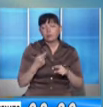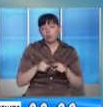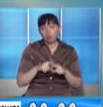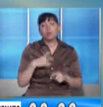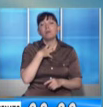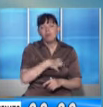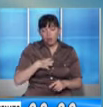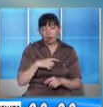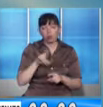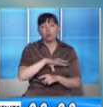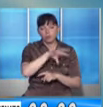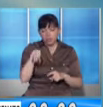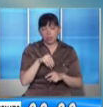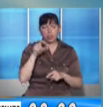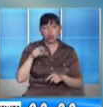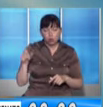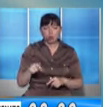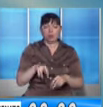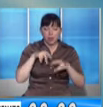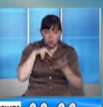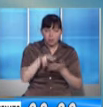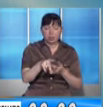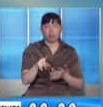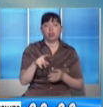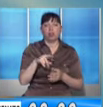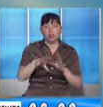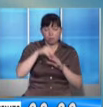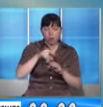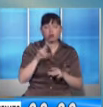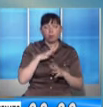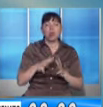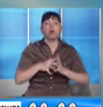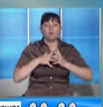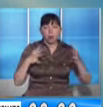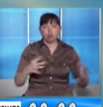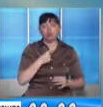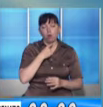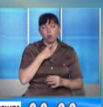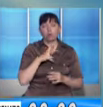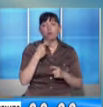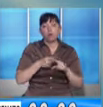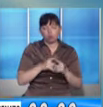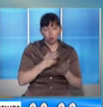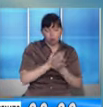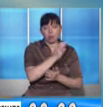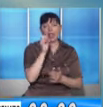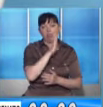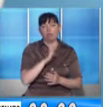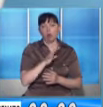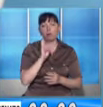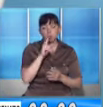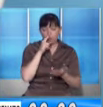important e toată lumea să se mobilizeze pentru ca să existe o majoritate pro-europeană, veritabil anti-oligarhic, în următorul Parlament.